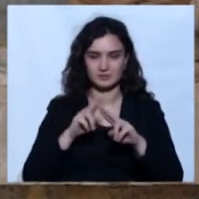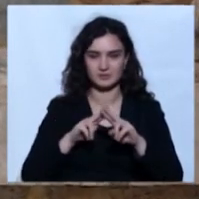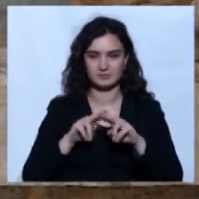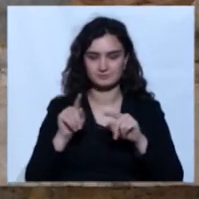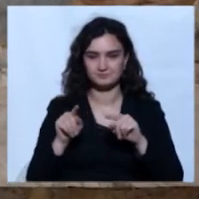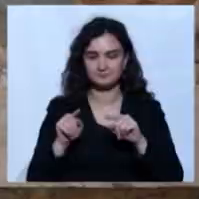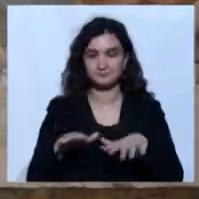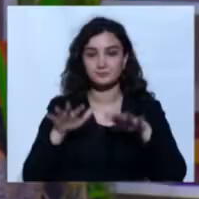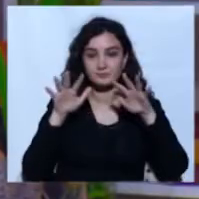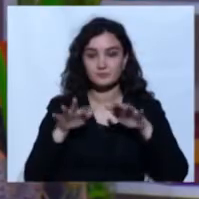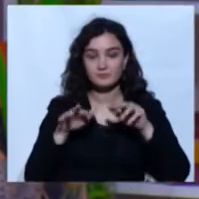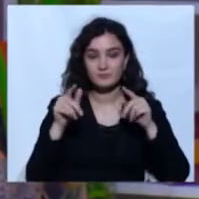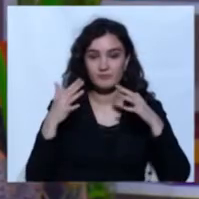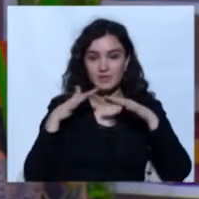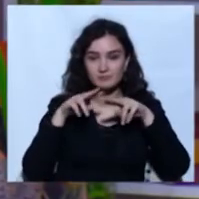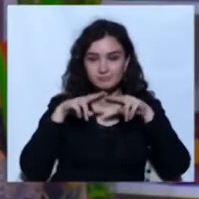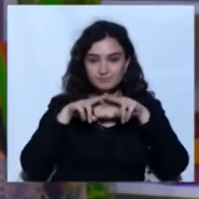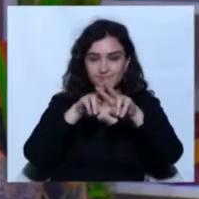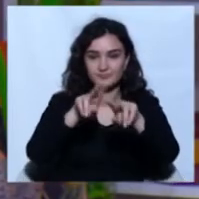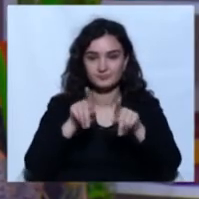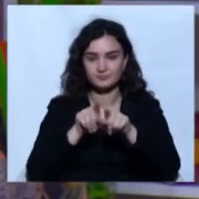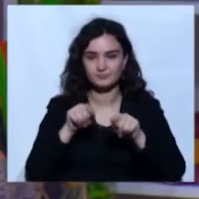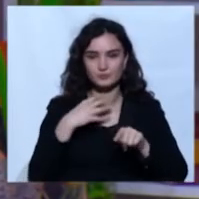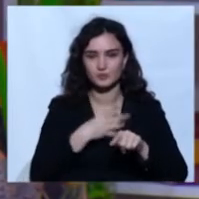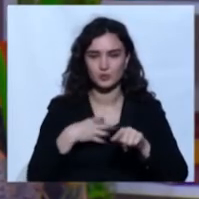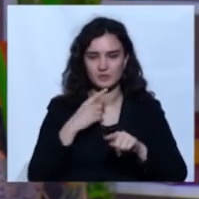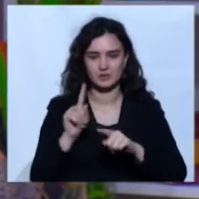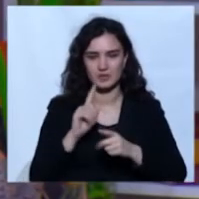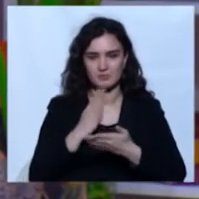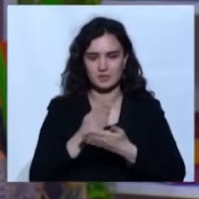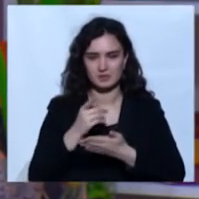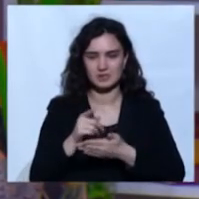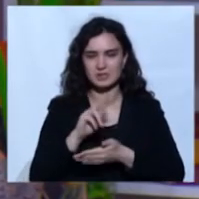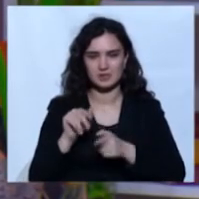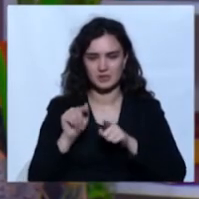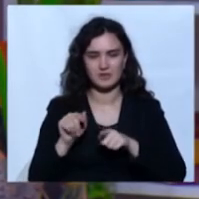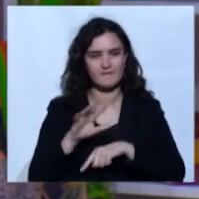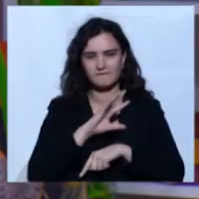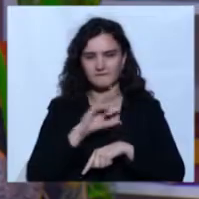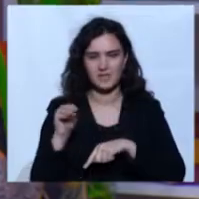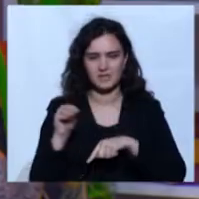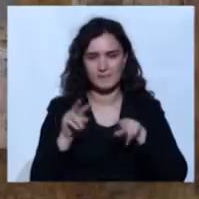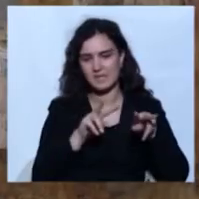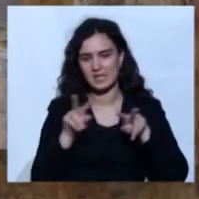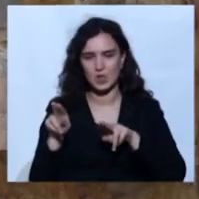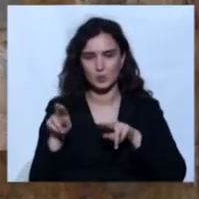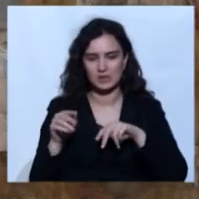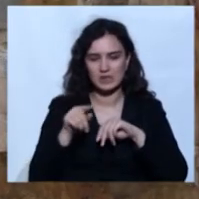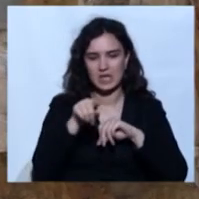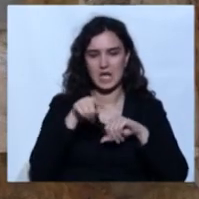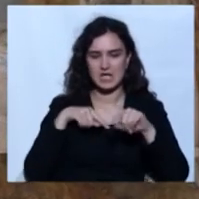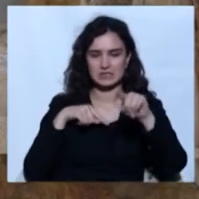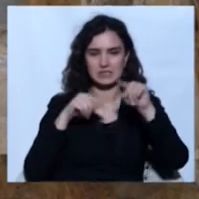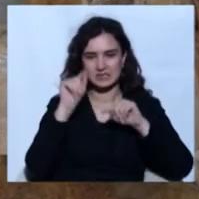თავშეყრის წერტილი ძალიან მნიშვნელოვანი რამ არის და ყველა პარალელური ხაზი, როგორც